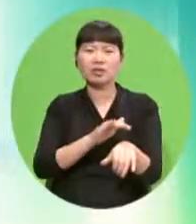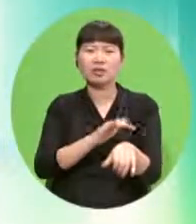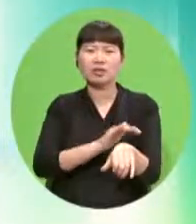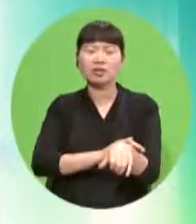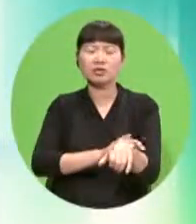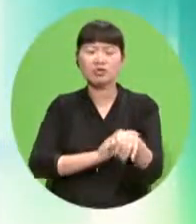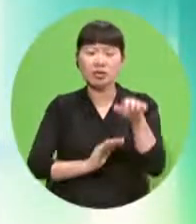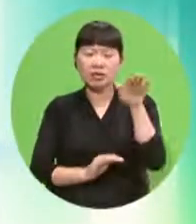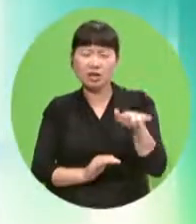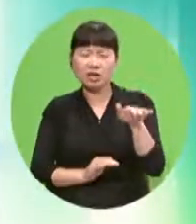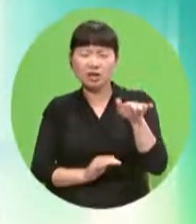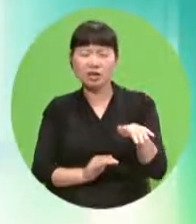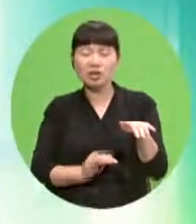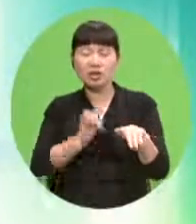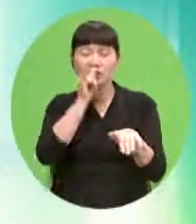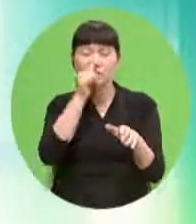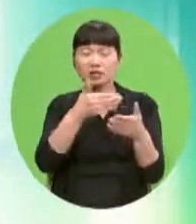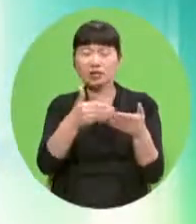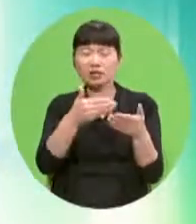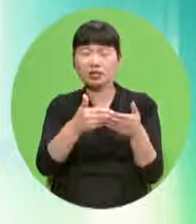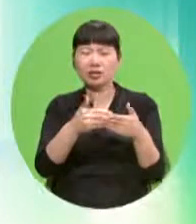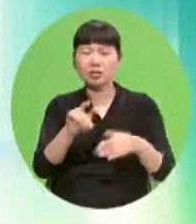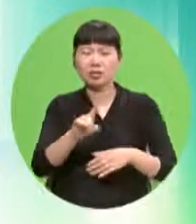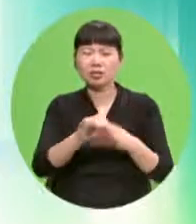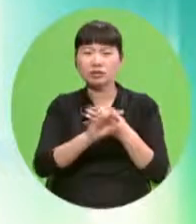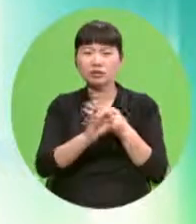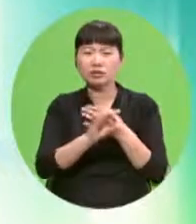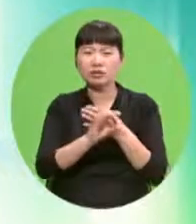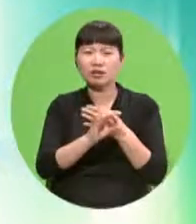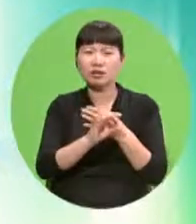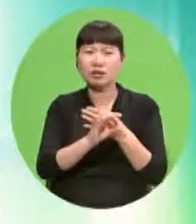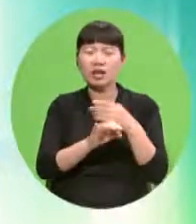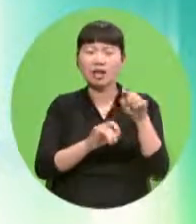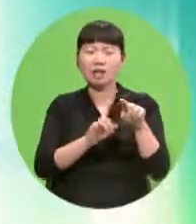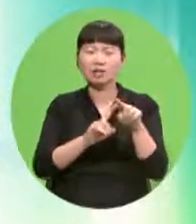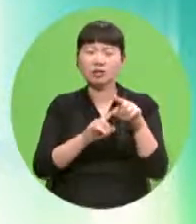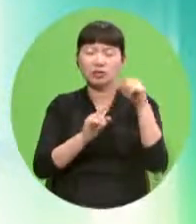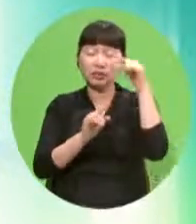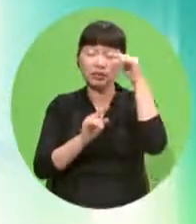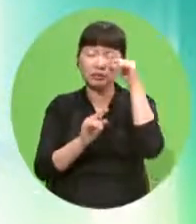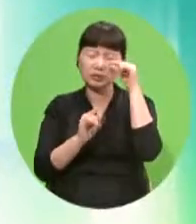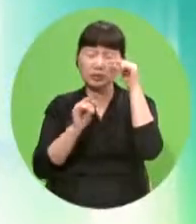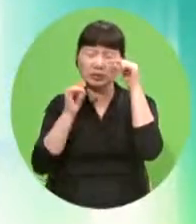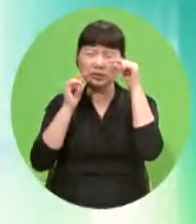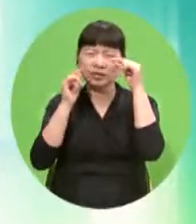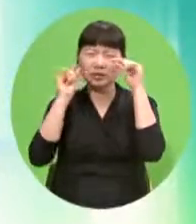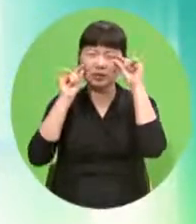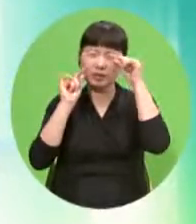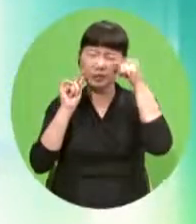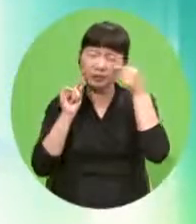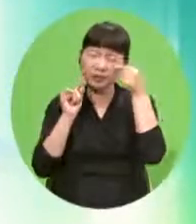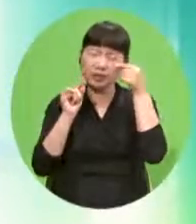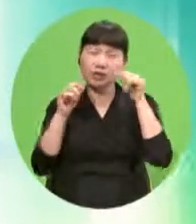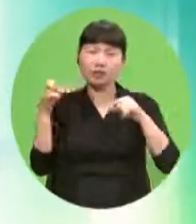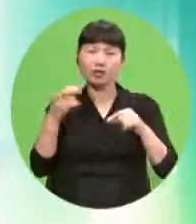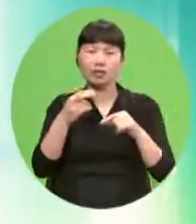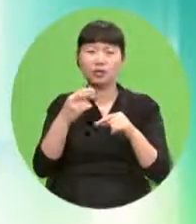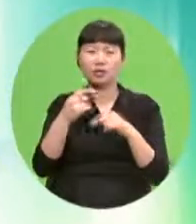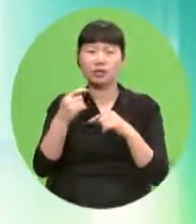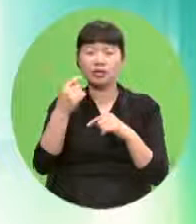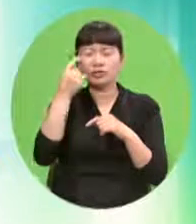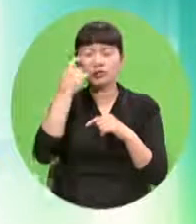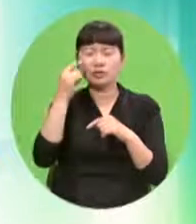아래에 있는 그림은 뭐냐면 이제 눈이 한쪽 눈이 감기는 눈꺼풀이 쳐져 있거나 혹은 눈의 위에